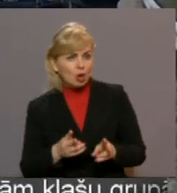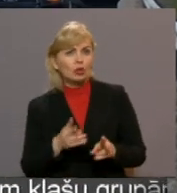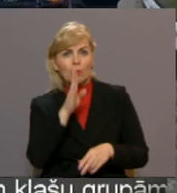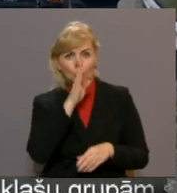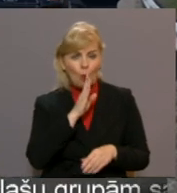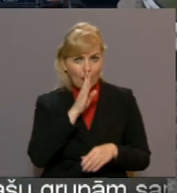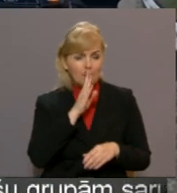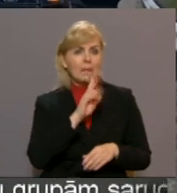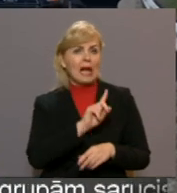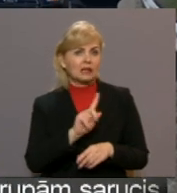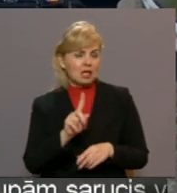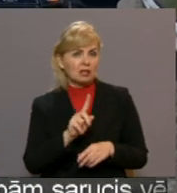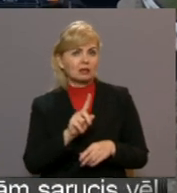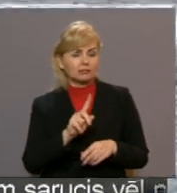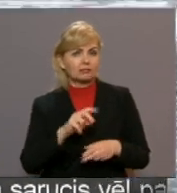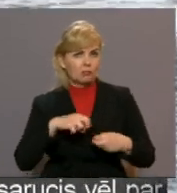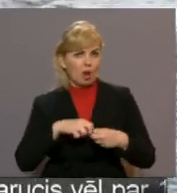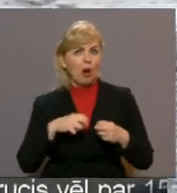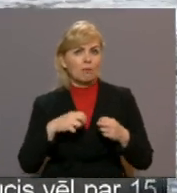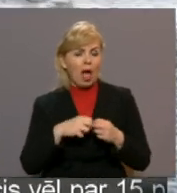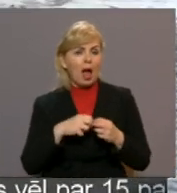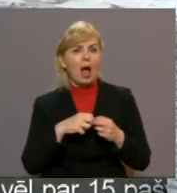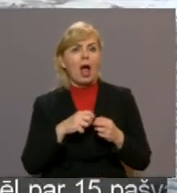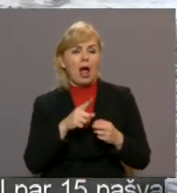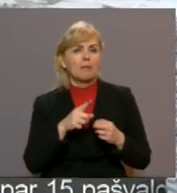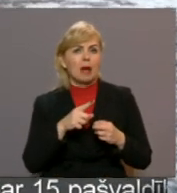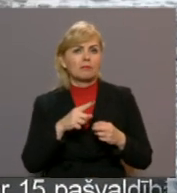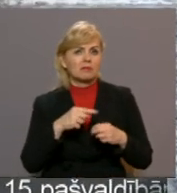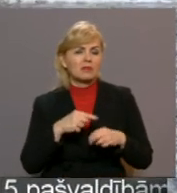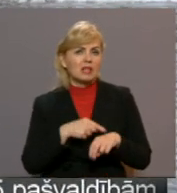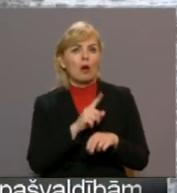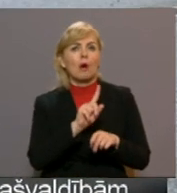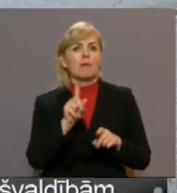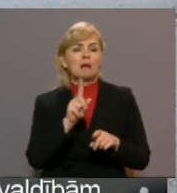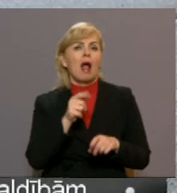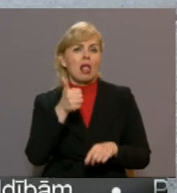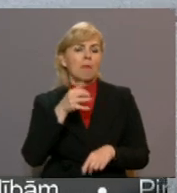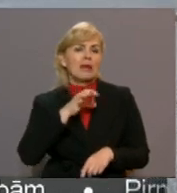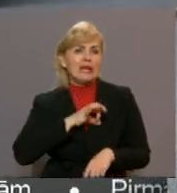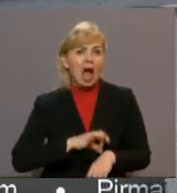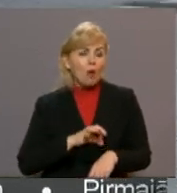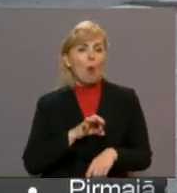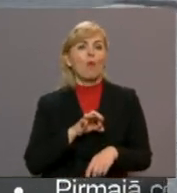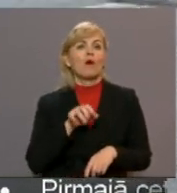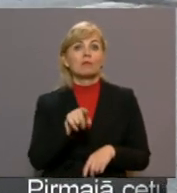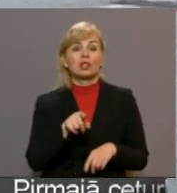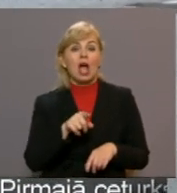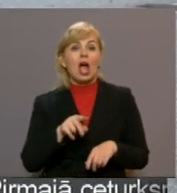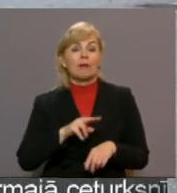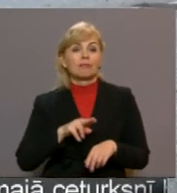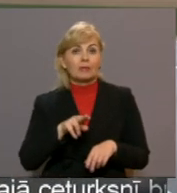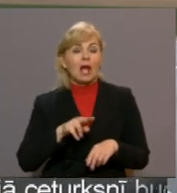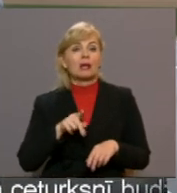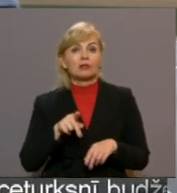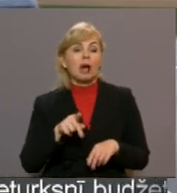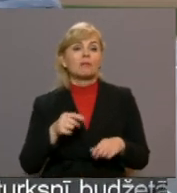visnopietnākajām sekām. Jā? Un viens no tādiem lieliem ieguvumiem ir, kad šis risks ar